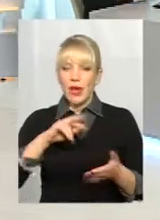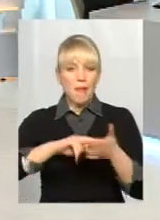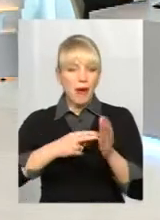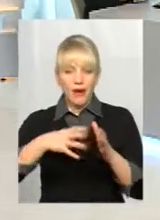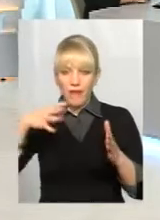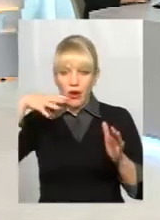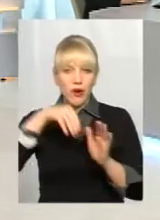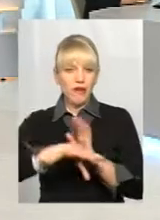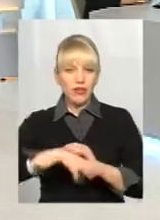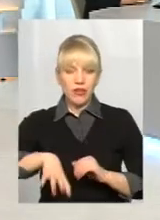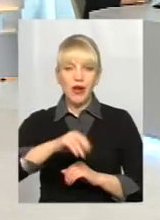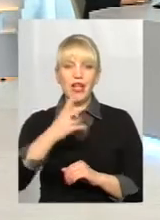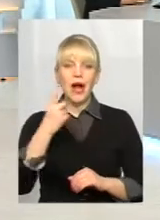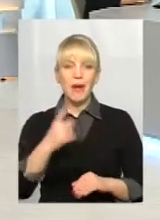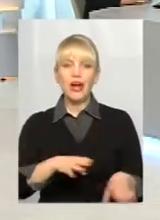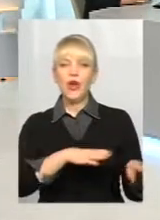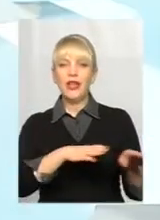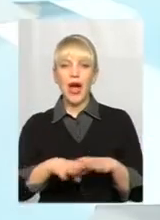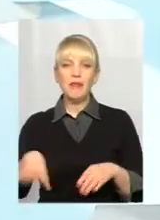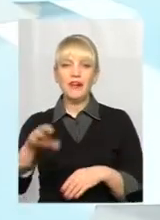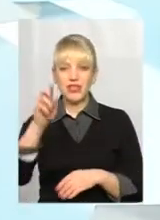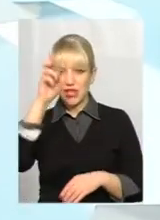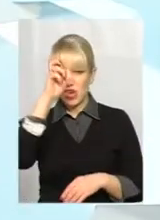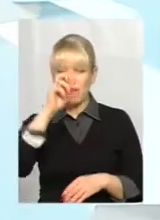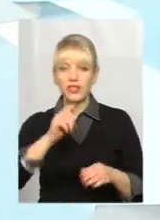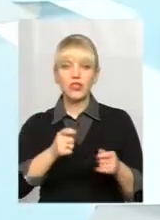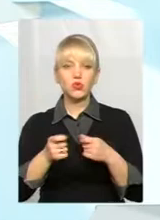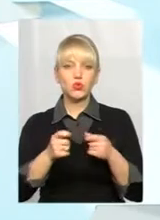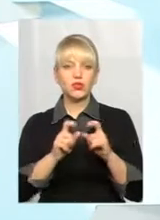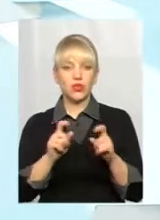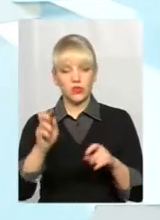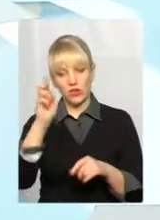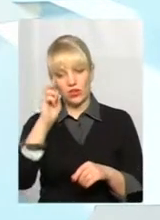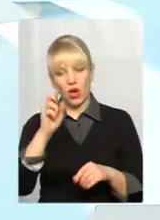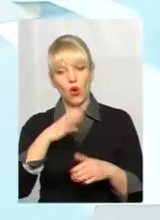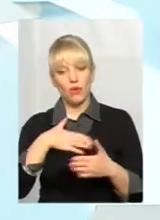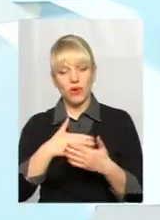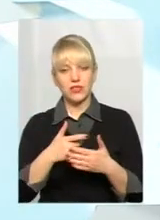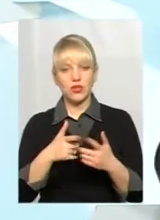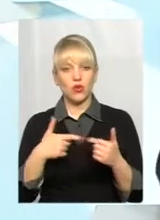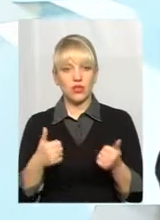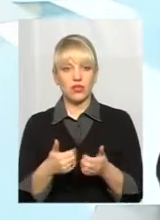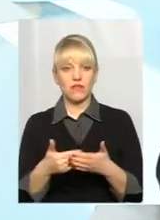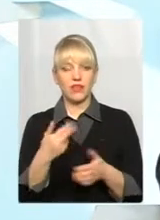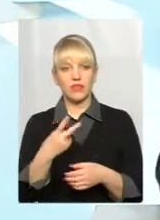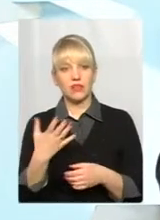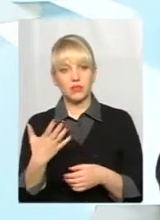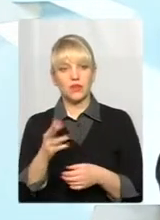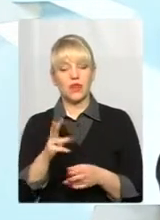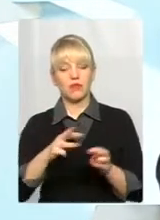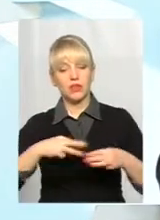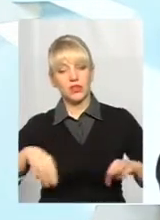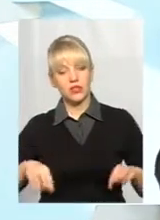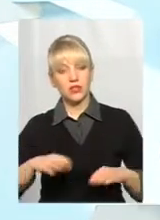але ще на першому етапі всі державні установи, громадські організації від 25, як це міністр